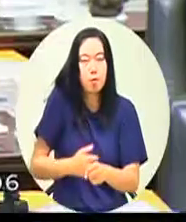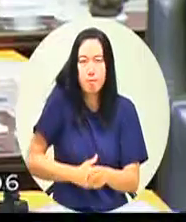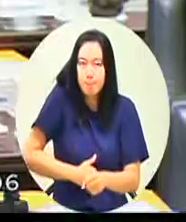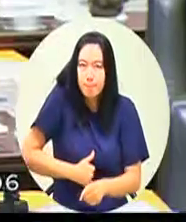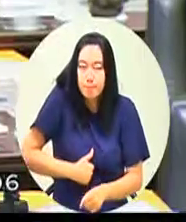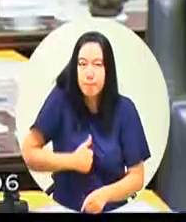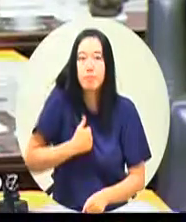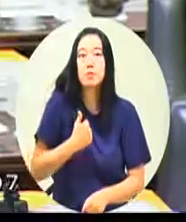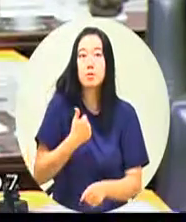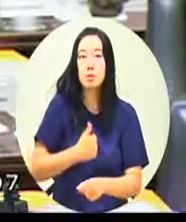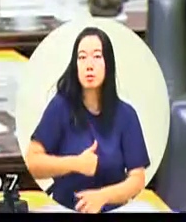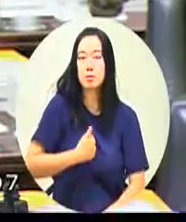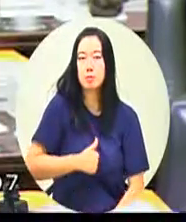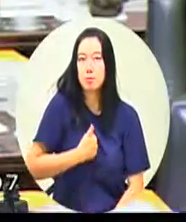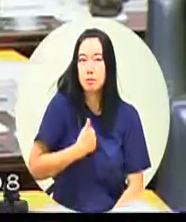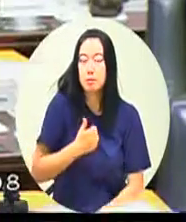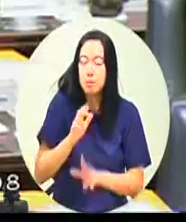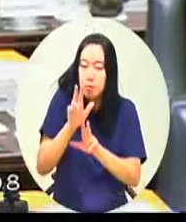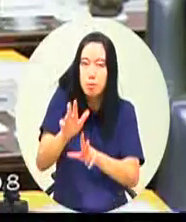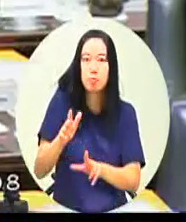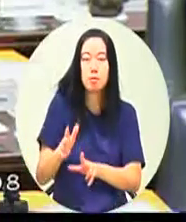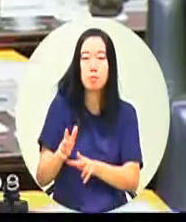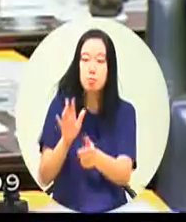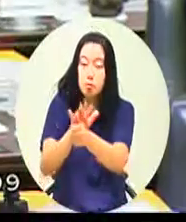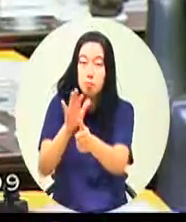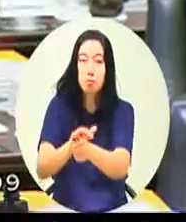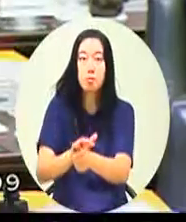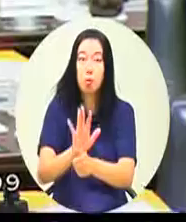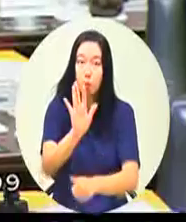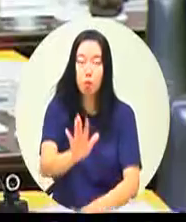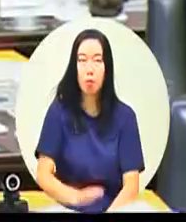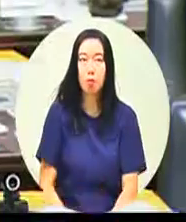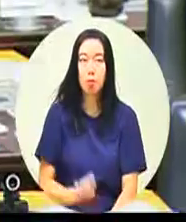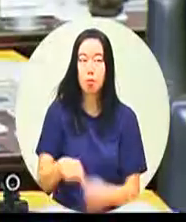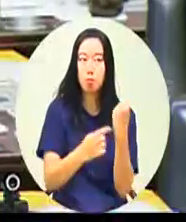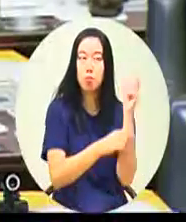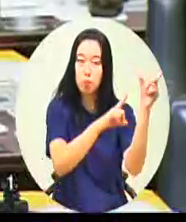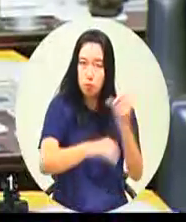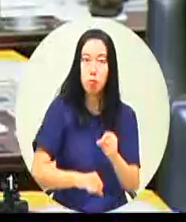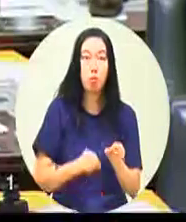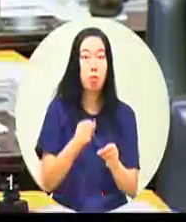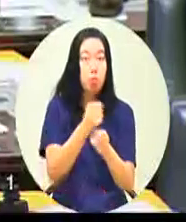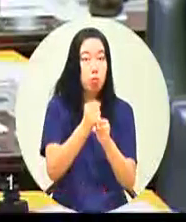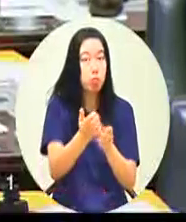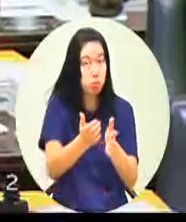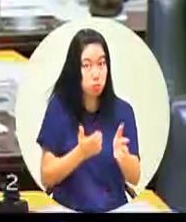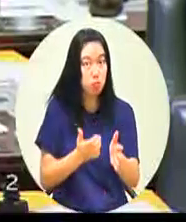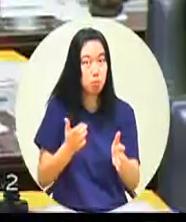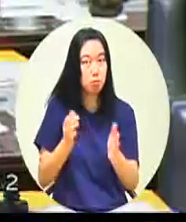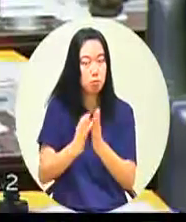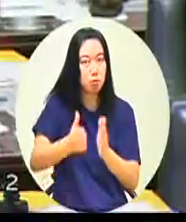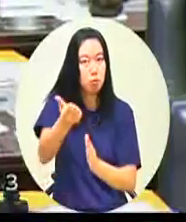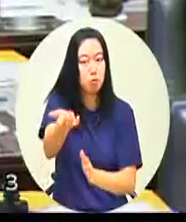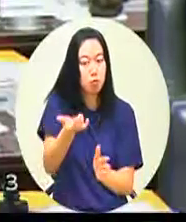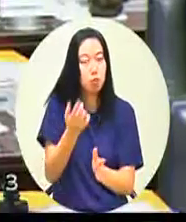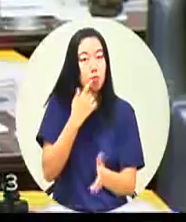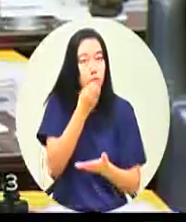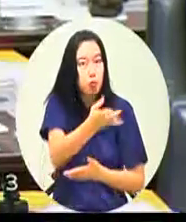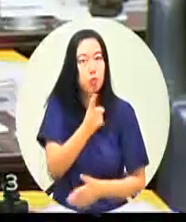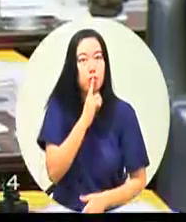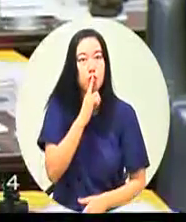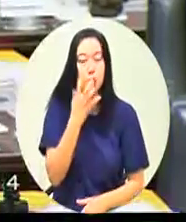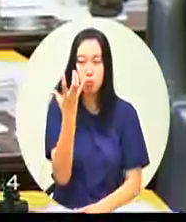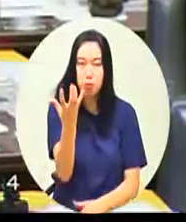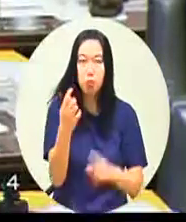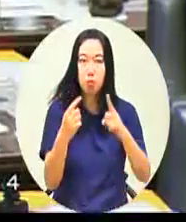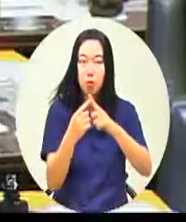最好的补偿方案提供出来了。那在这些都是依法行政的前提之下，局长你也刚刚讲了，维护大多数